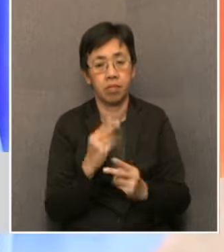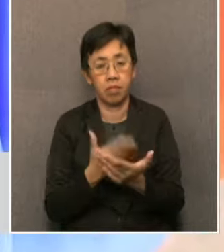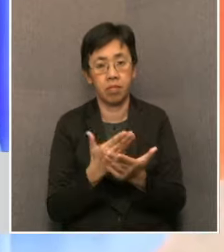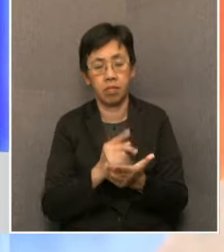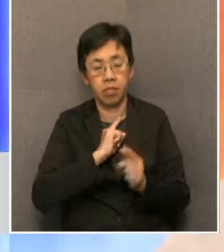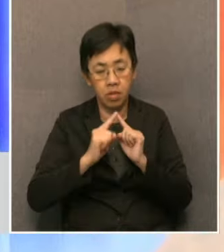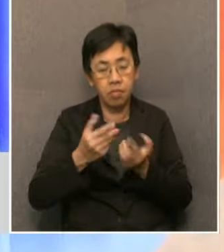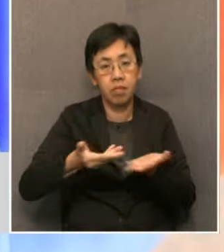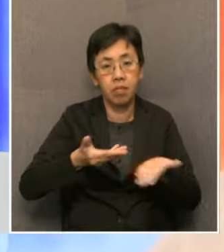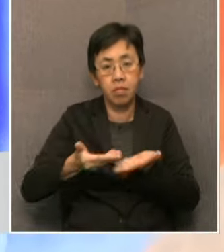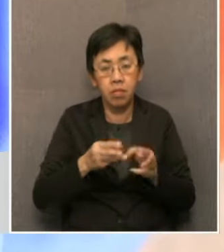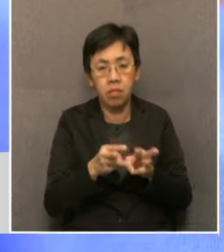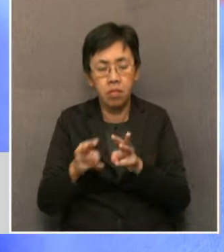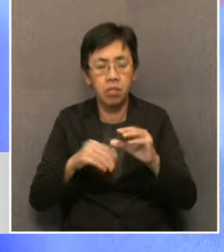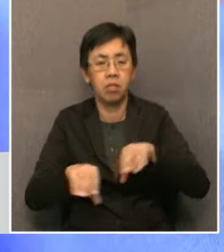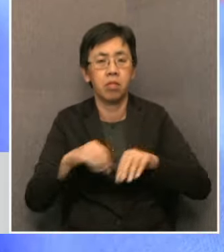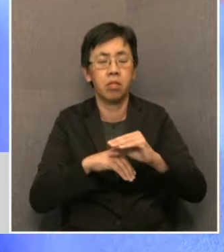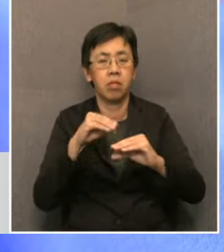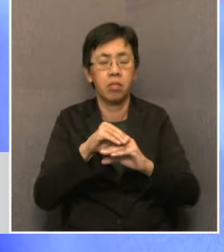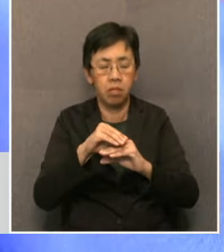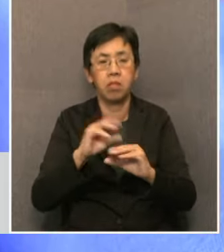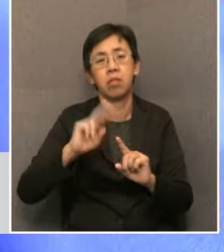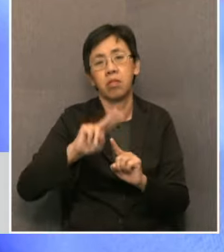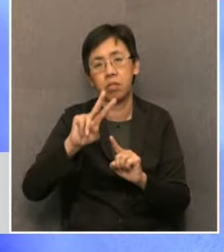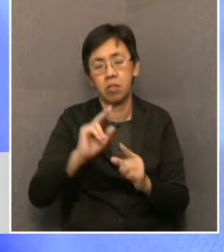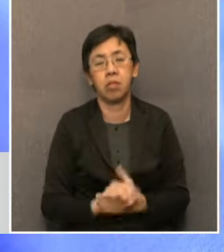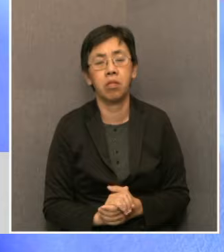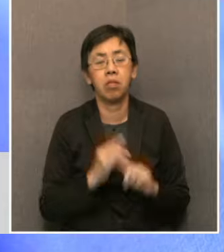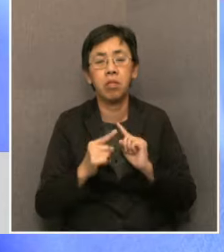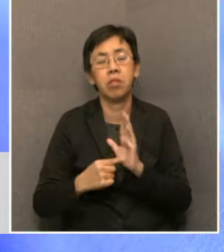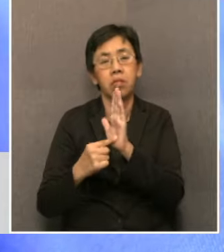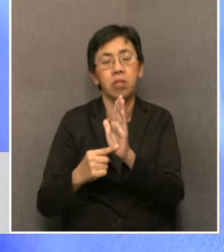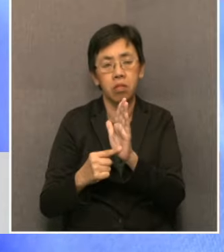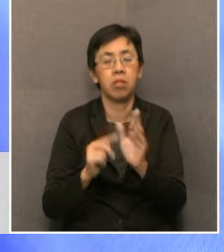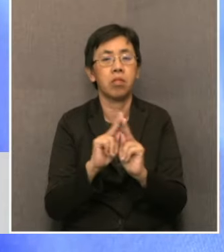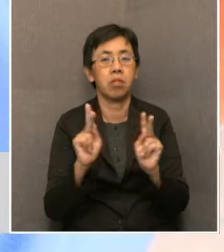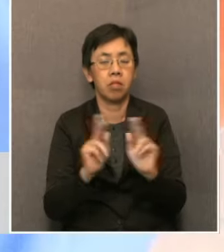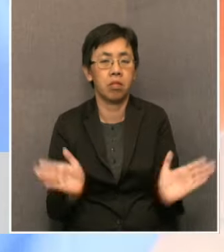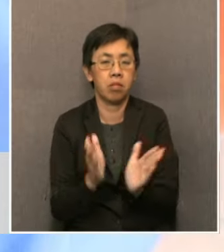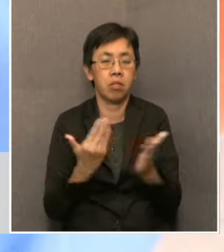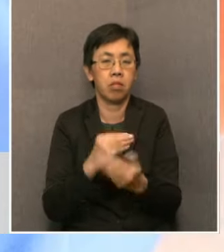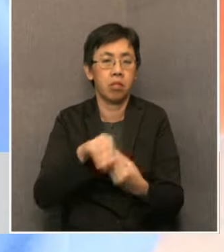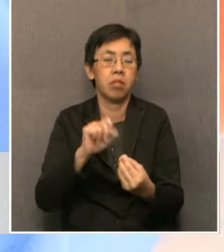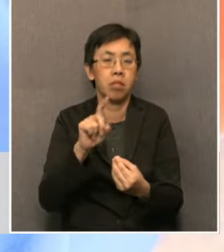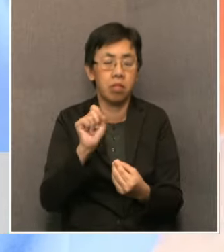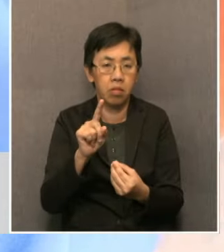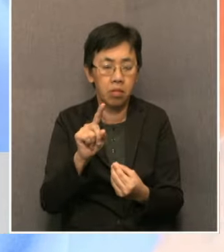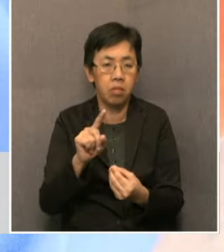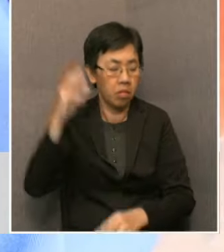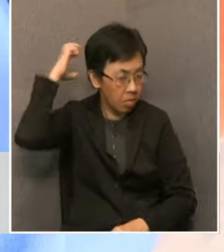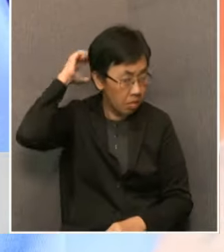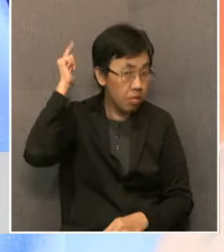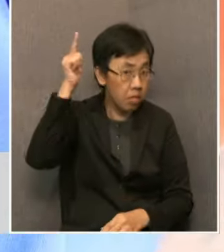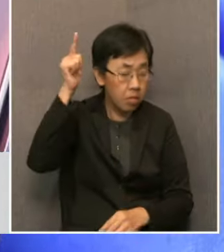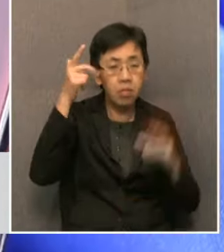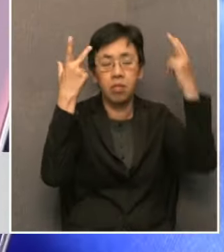หาหรือแนวทางการดําเนโครงการใเฟสที่ 2ต่ที่ประชุมคณะกรรมการโครงการกระต้นเศรษฐกิจที่มีนางสาวแพรทองทานชินว